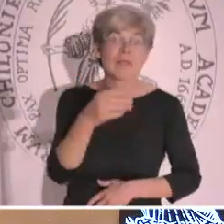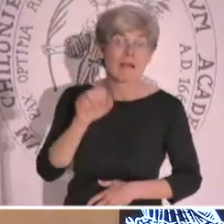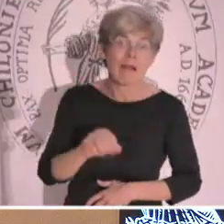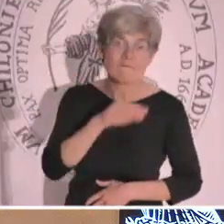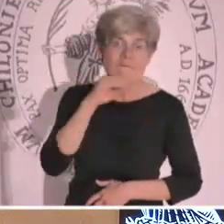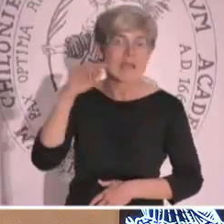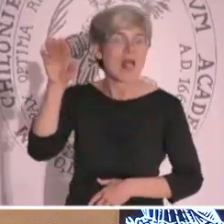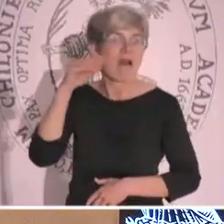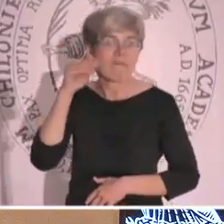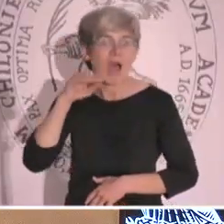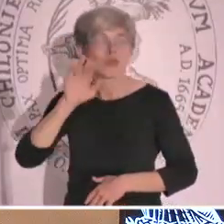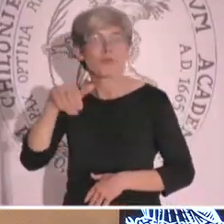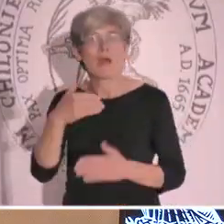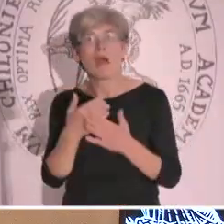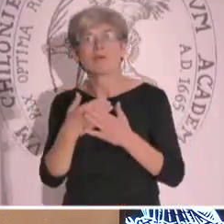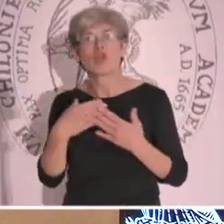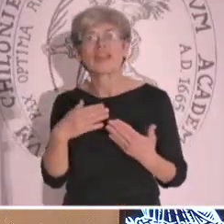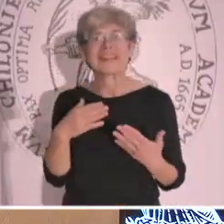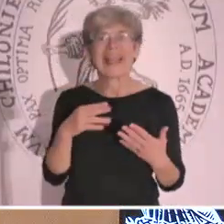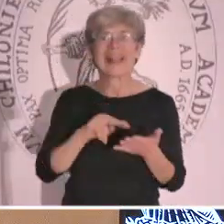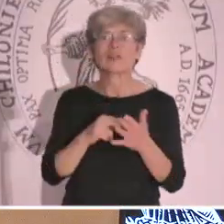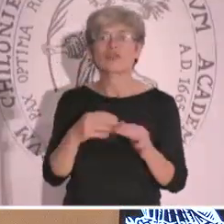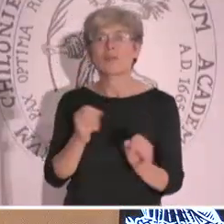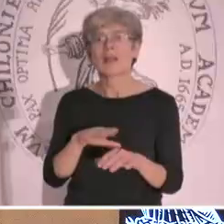Technik. Unsere Fachschaften sind sehr aktiv.